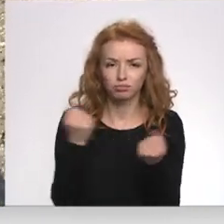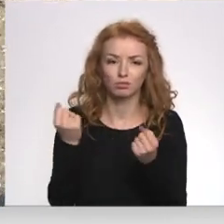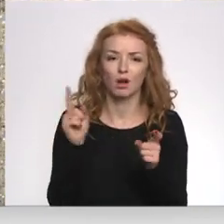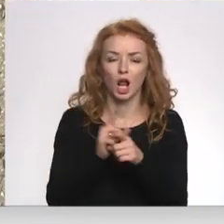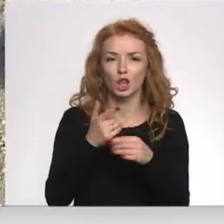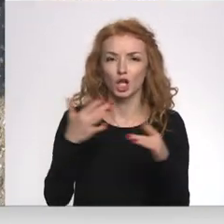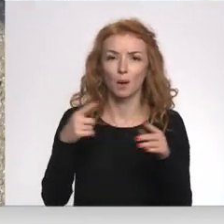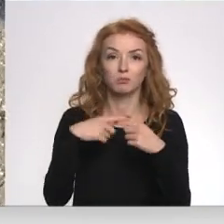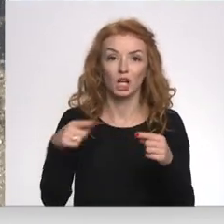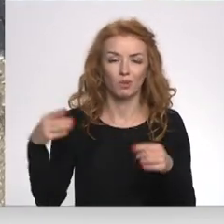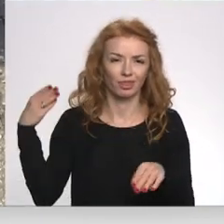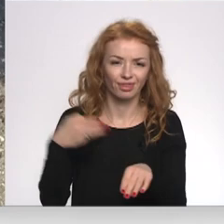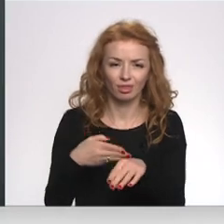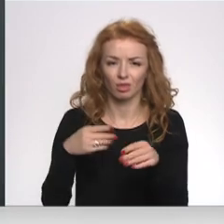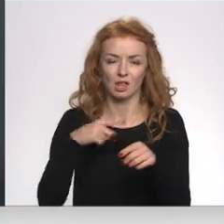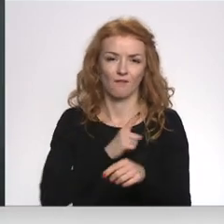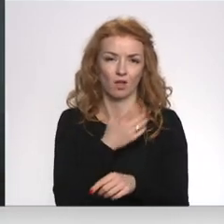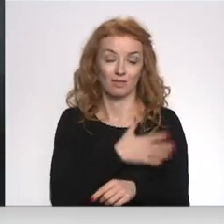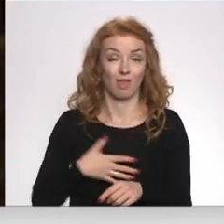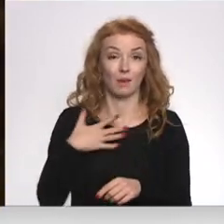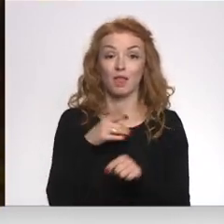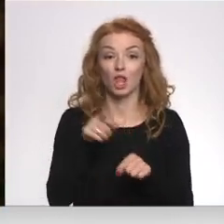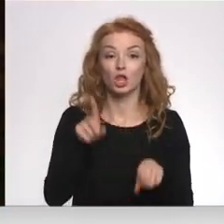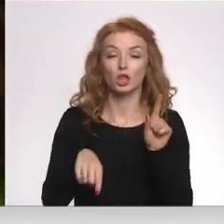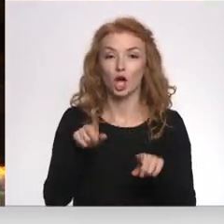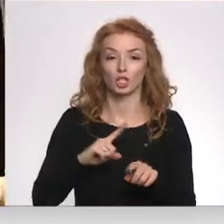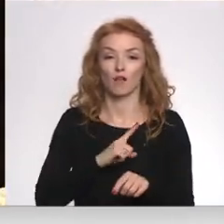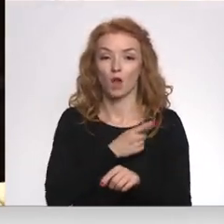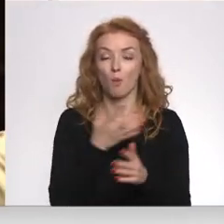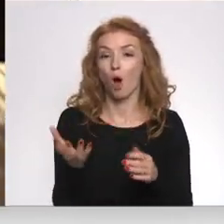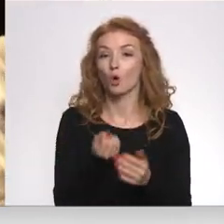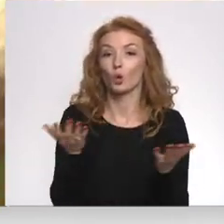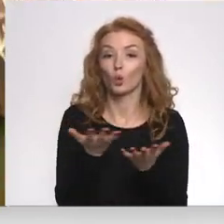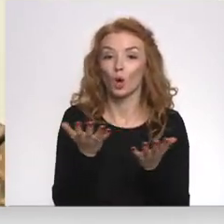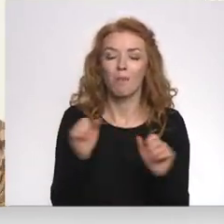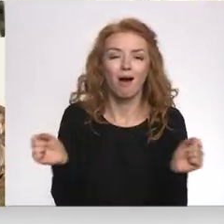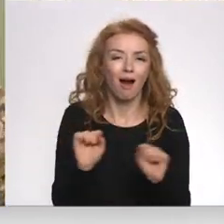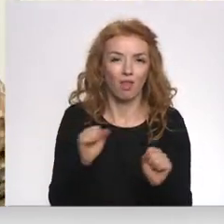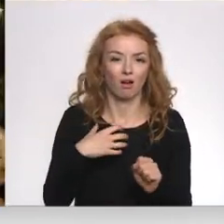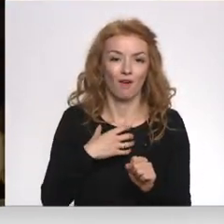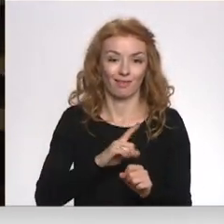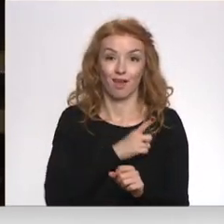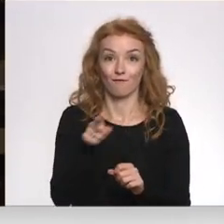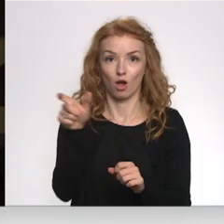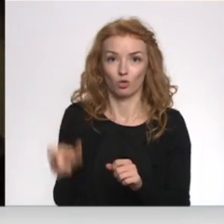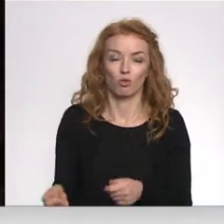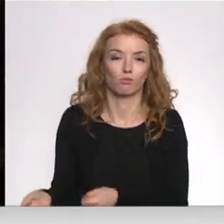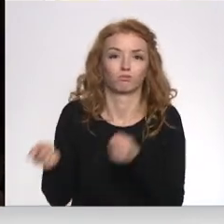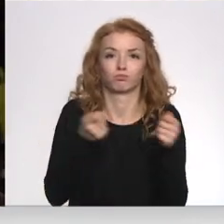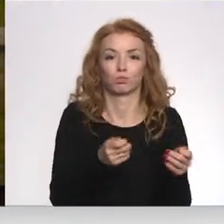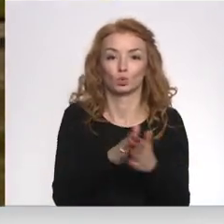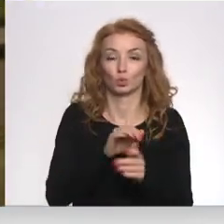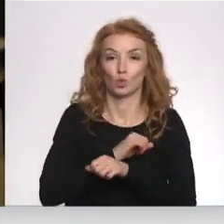lidojoši priekšmeti, kas savainojuši ķermeni. Tie ir tikai daži no ievainojumiem, ar kuriem pēc iespējas ātrāk ievainotais ir jānogādā drošībā